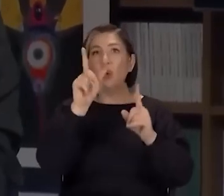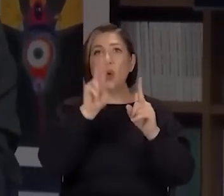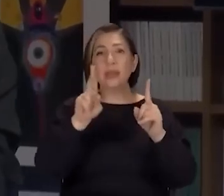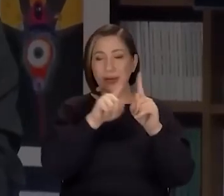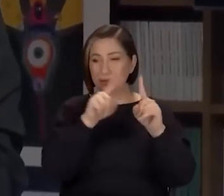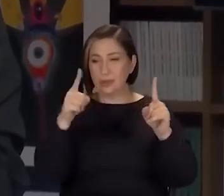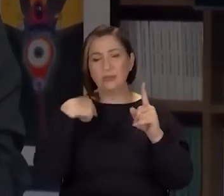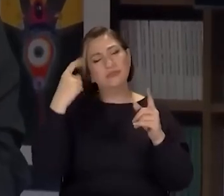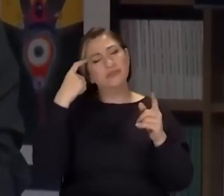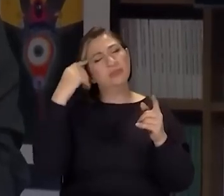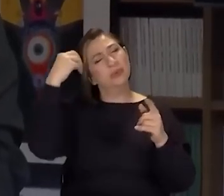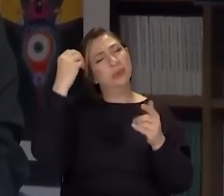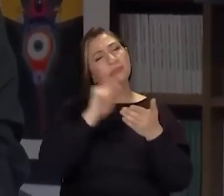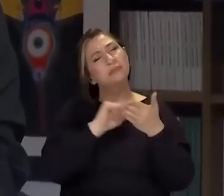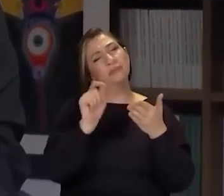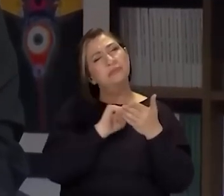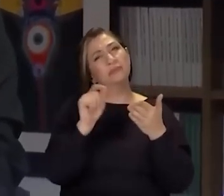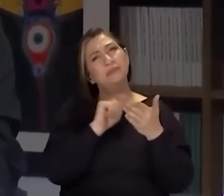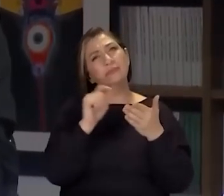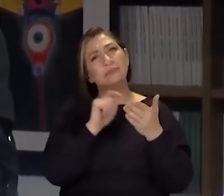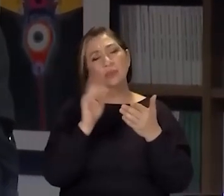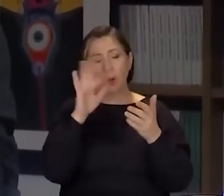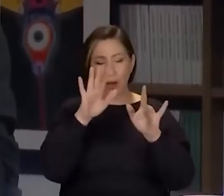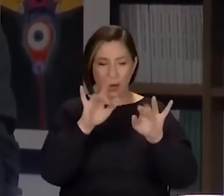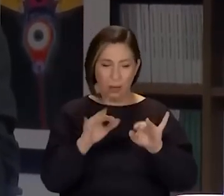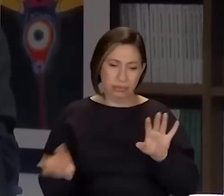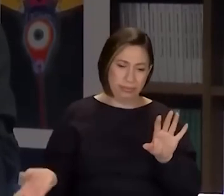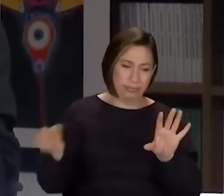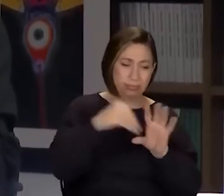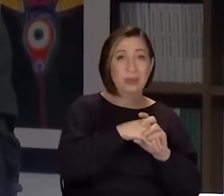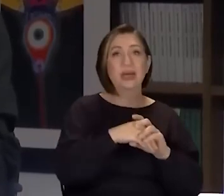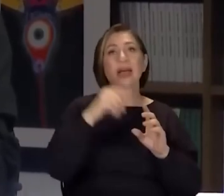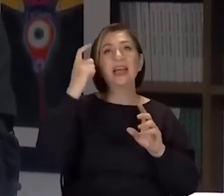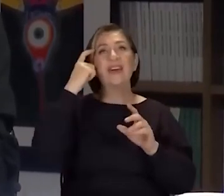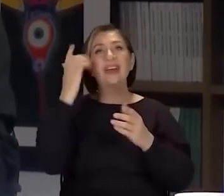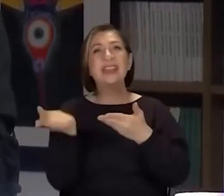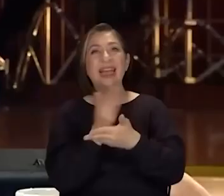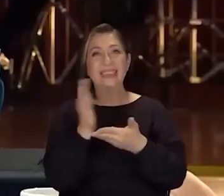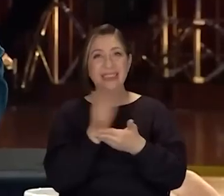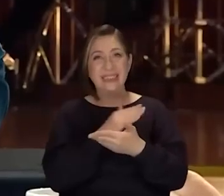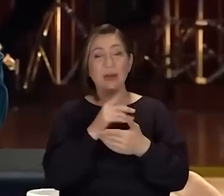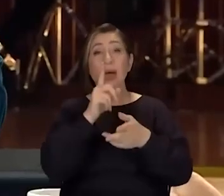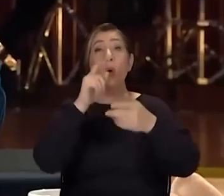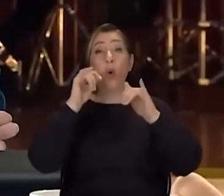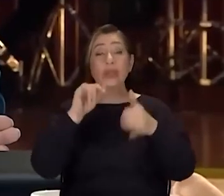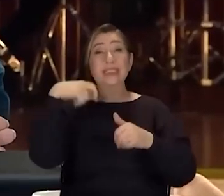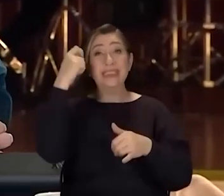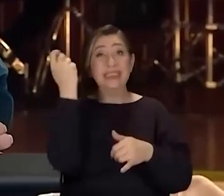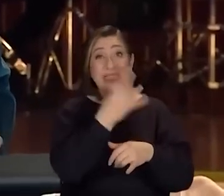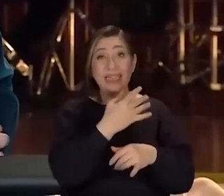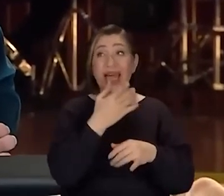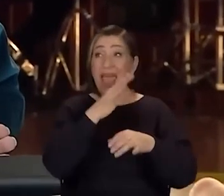beri kafada yazıyorum. Kafada yazdıklarımın maşallah. Toparlanmış evet, kafa dergisi. Şimdi ama oynadığın dizilerde